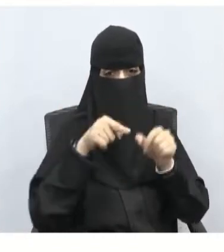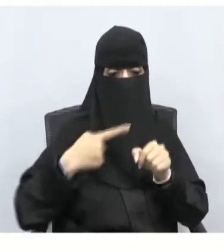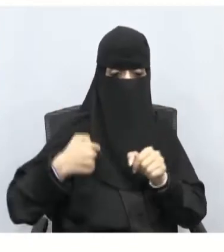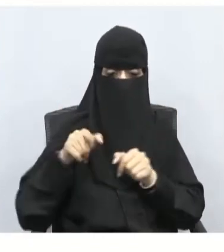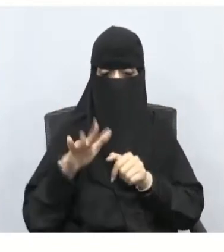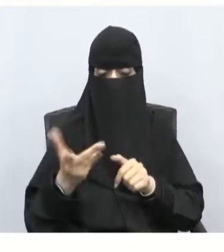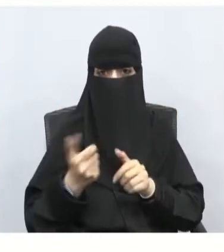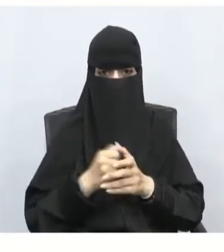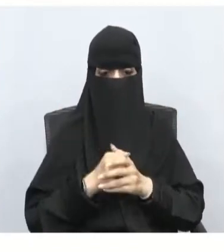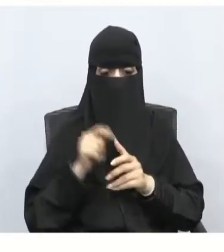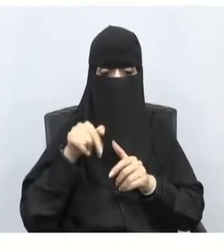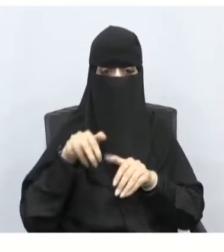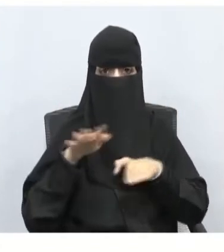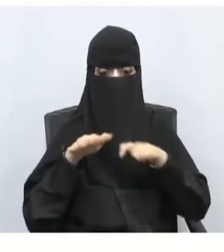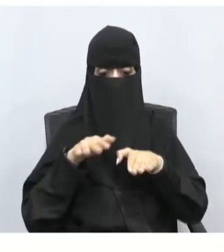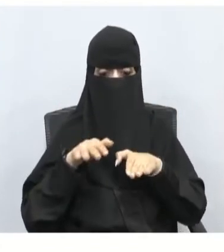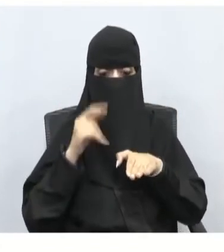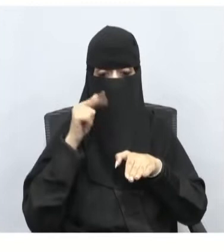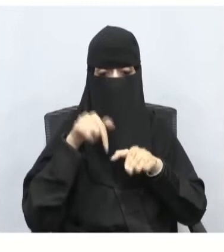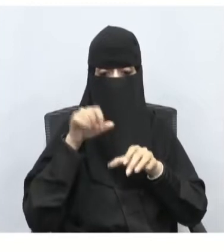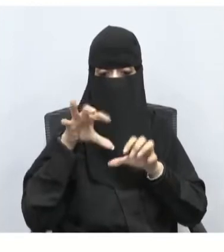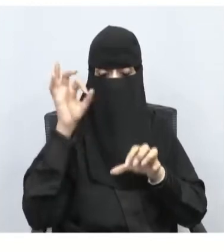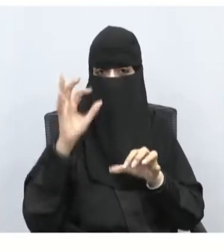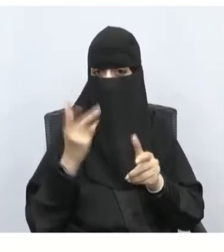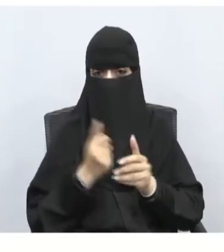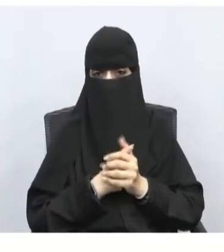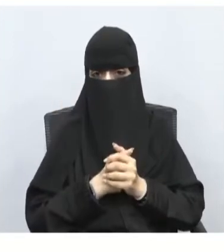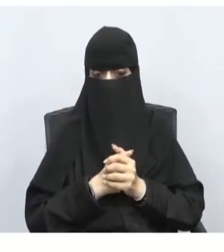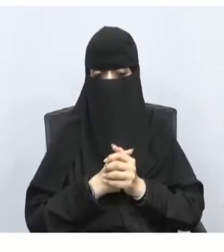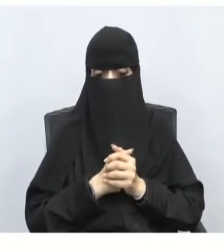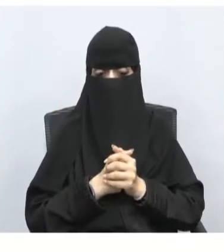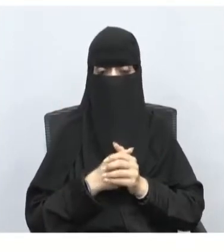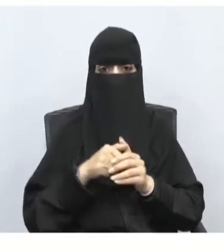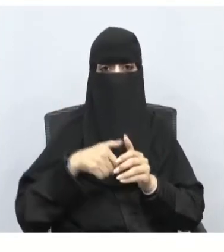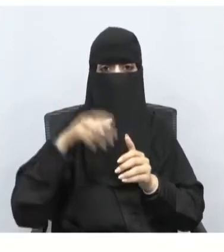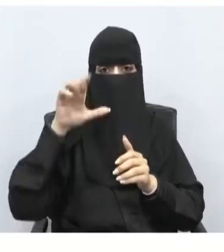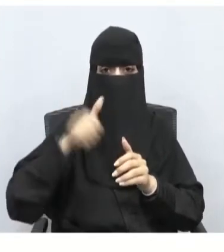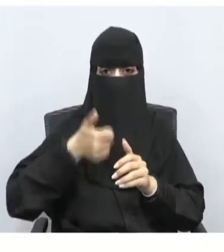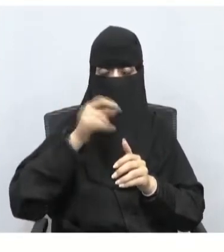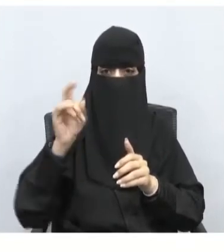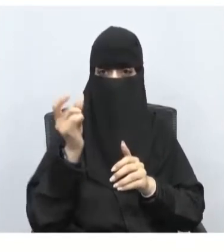تسمى تخلخل أم اهتزاز أم انضغاط أم الطاقة؟ نعم، هي